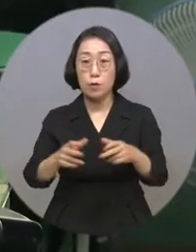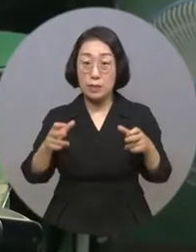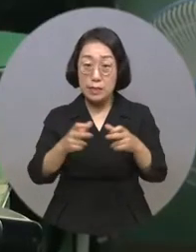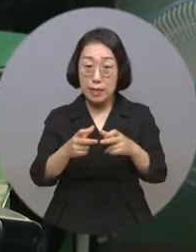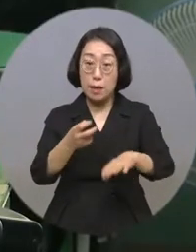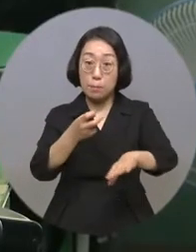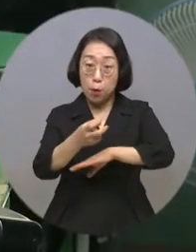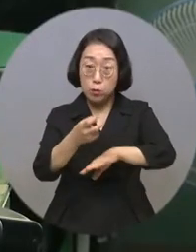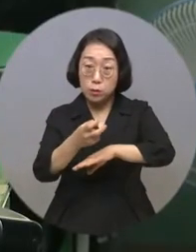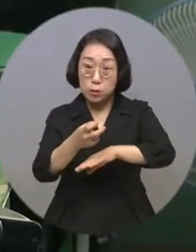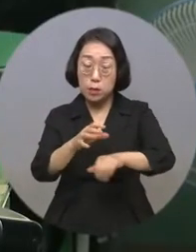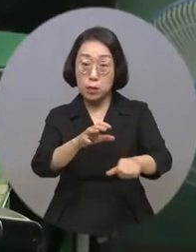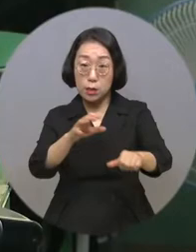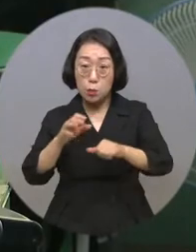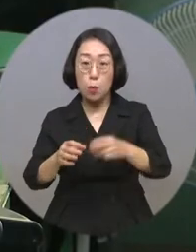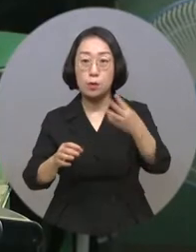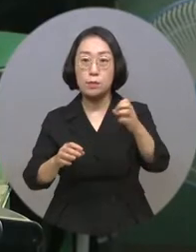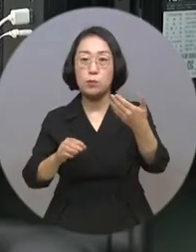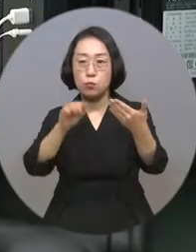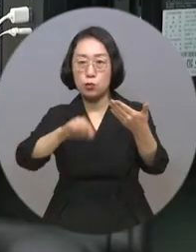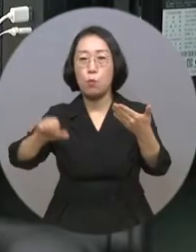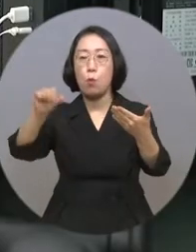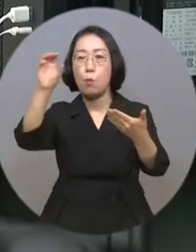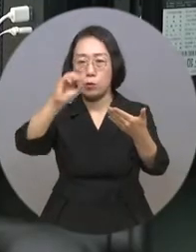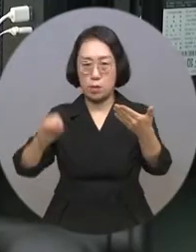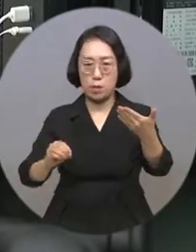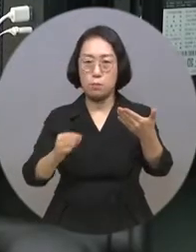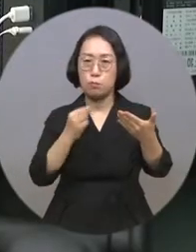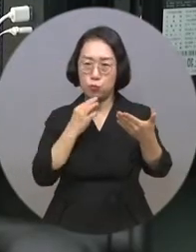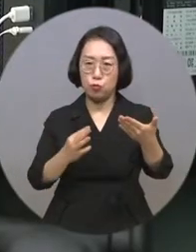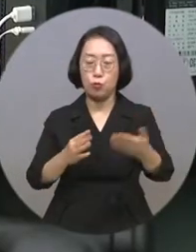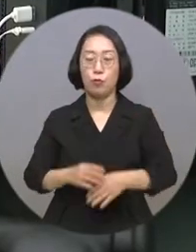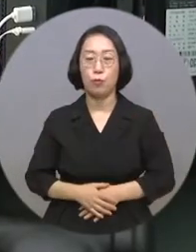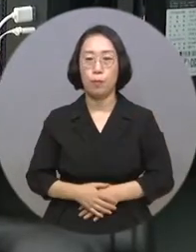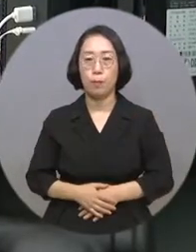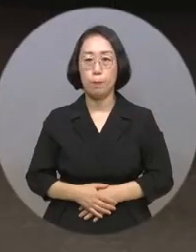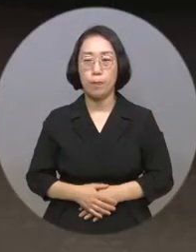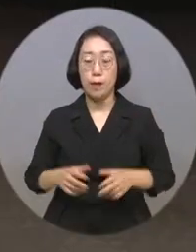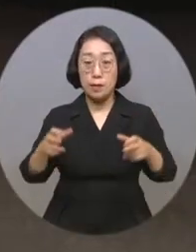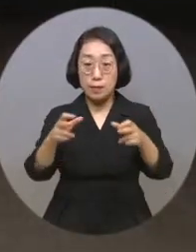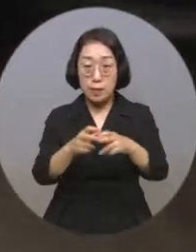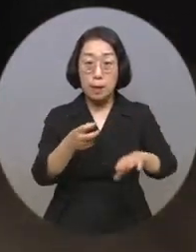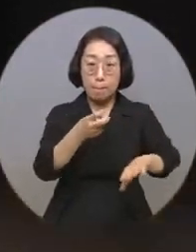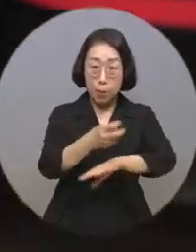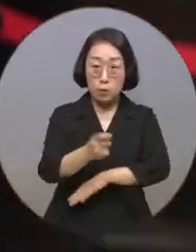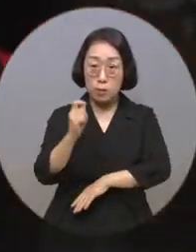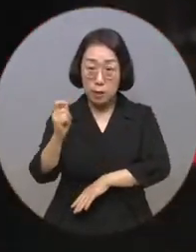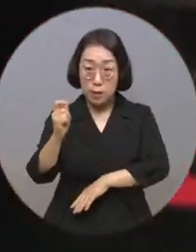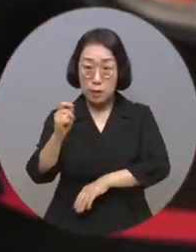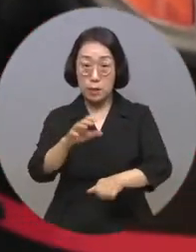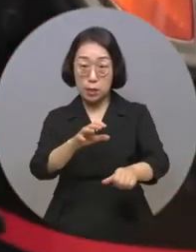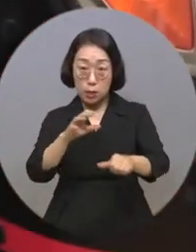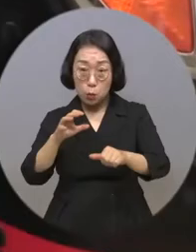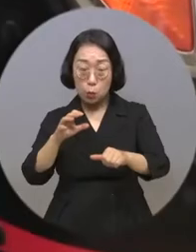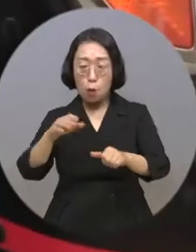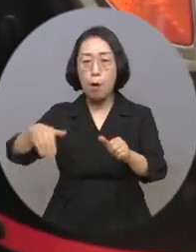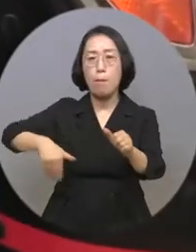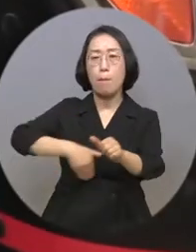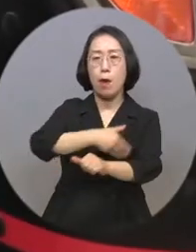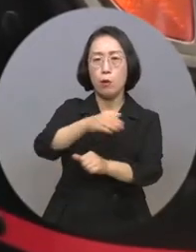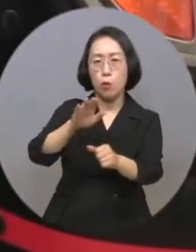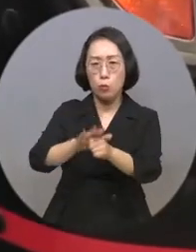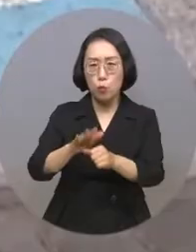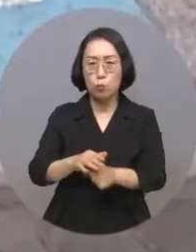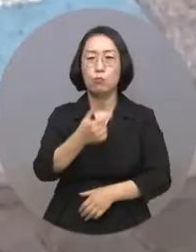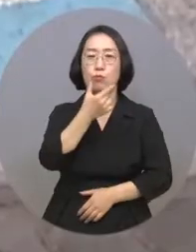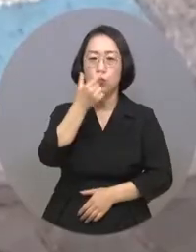에버스 이용률은 39.5% 에 불과했습니다 장애인의 버스와 택시 이용을 위한 인프라 또한 미비한